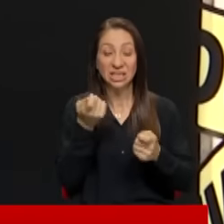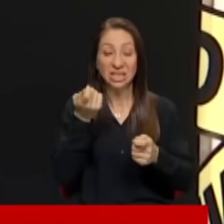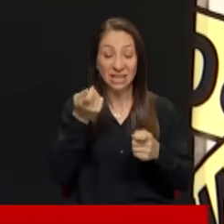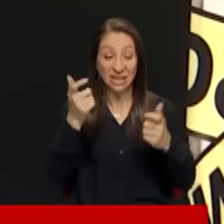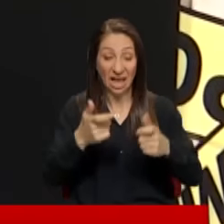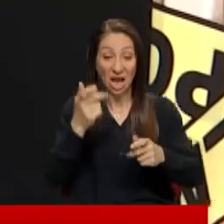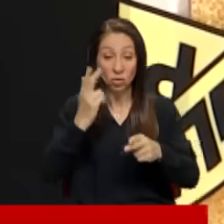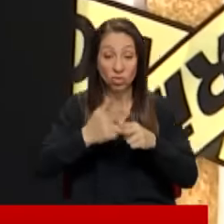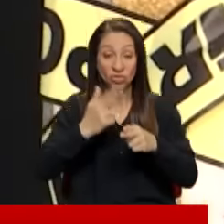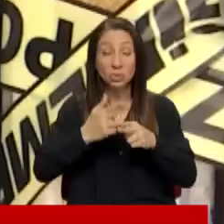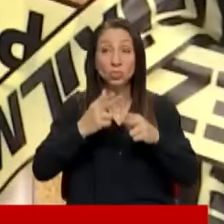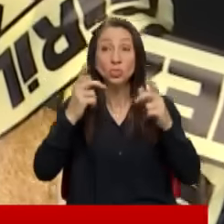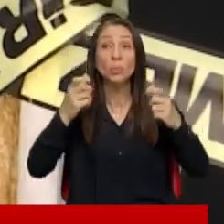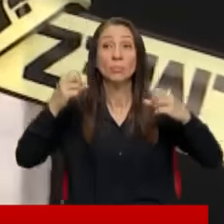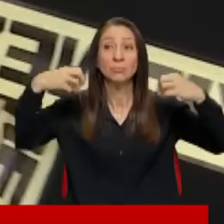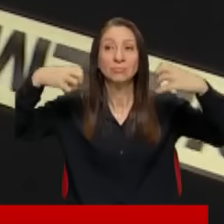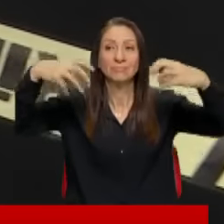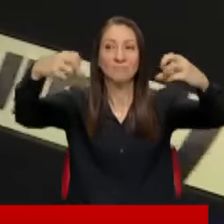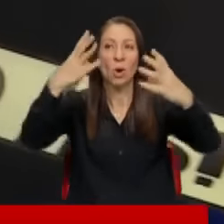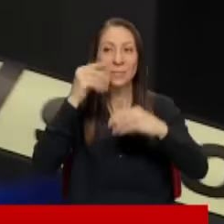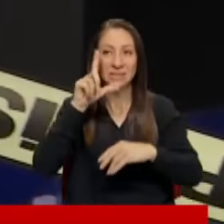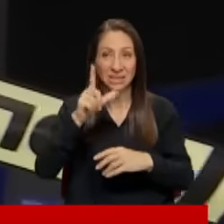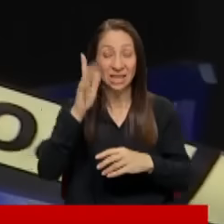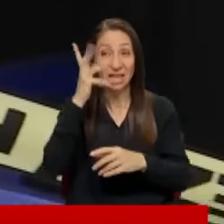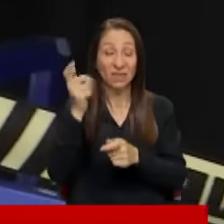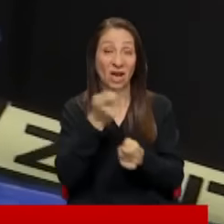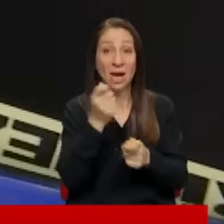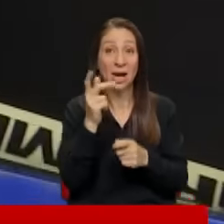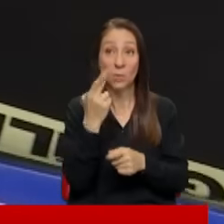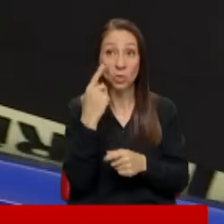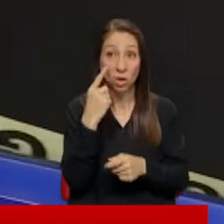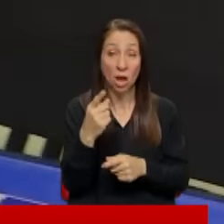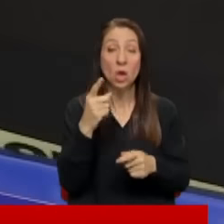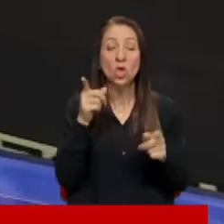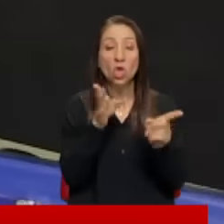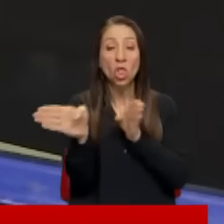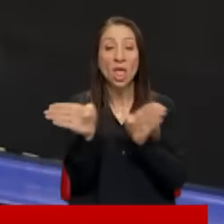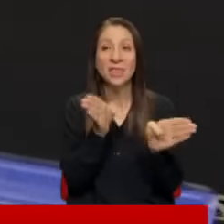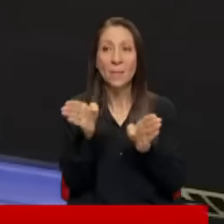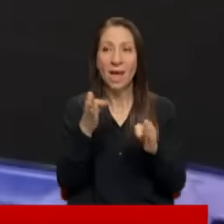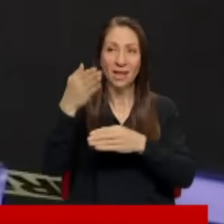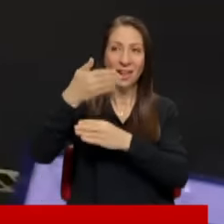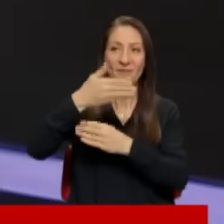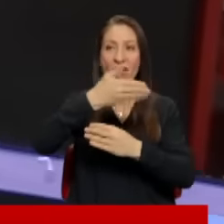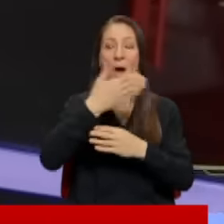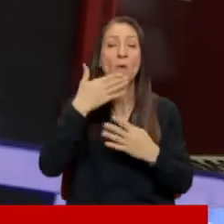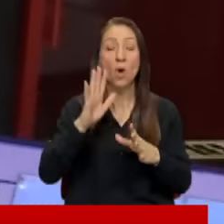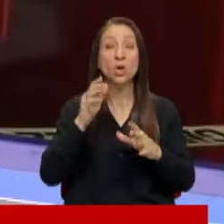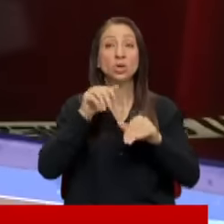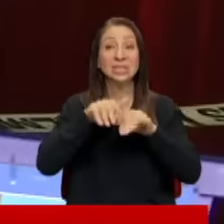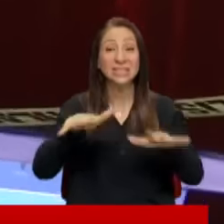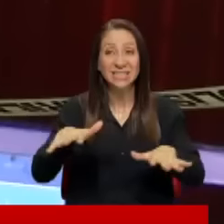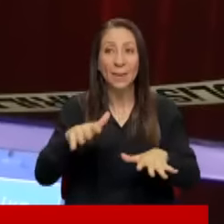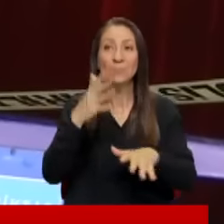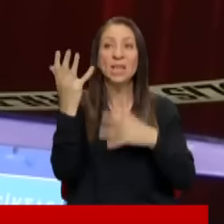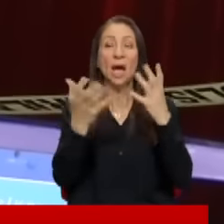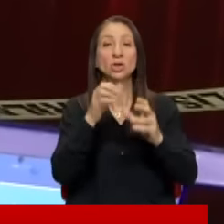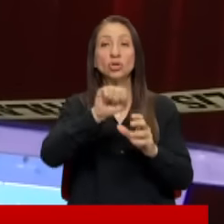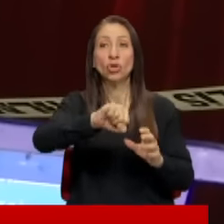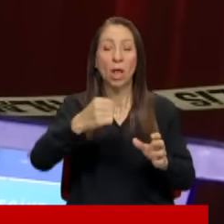durum aydınlatmaları çalışmıyordu itfaiye raporuna göre. Yönlendirme levhaları da yoktu. Söndürme sistemleri ve yangın dolapları